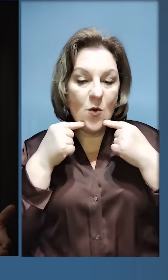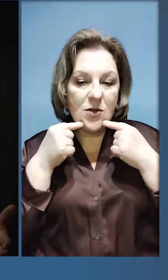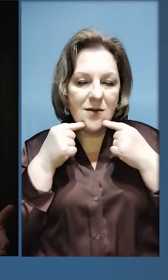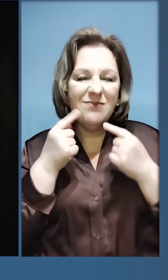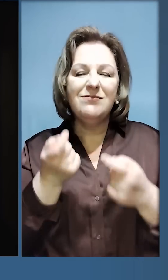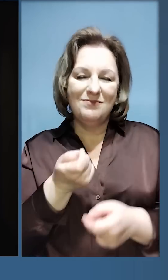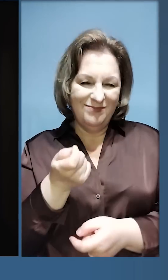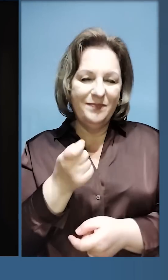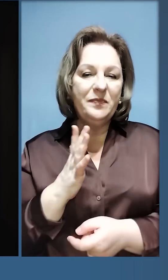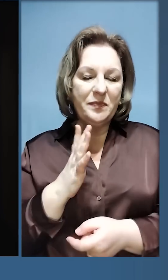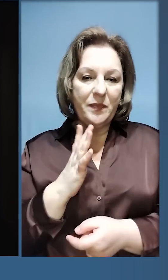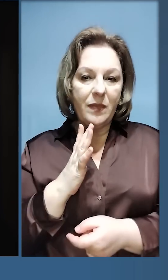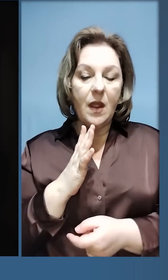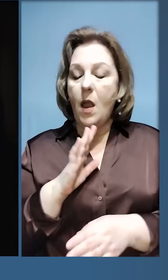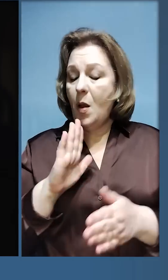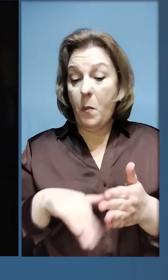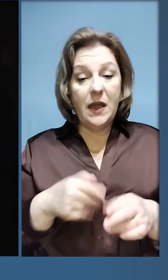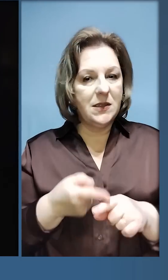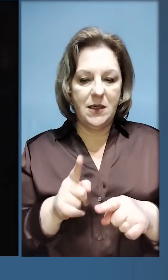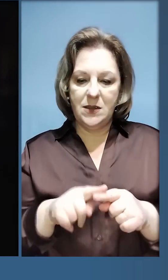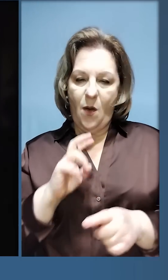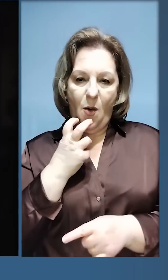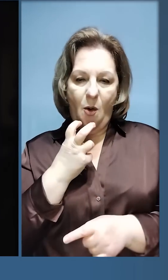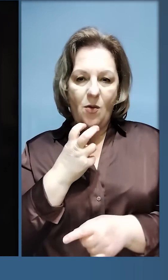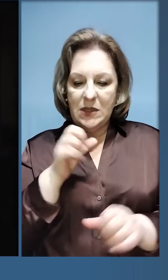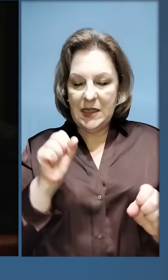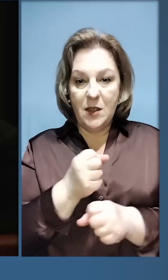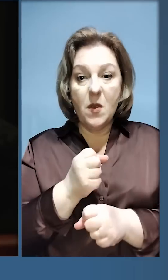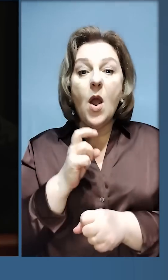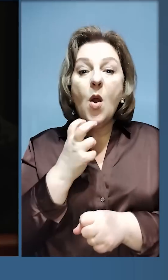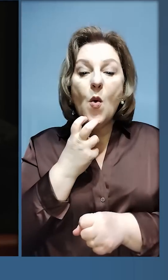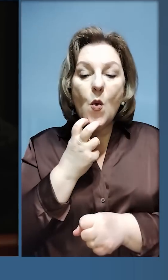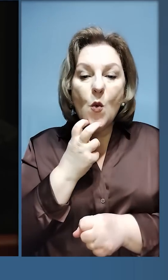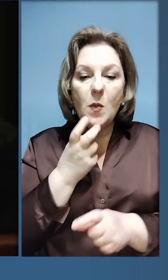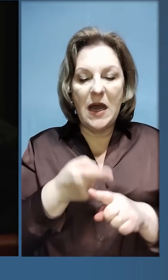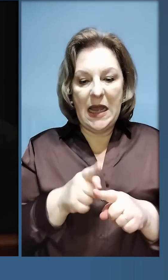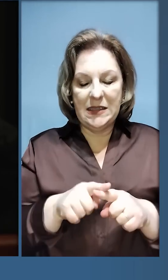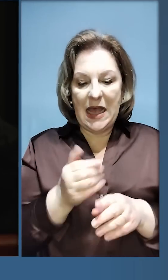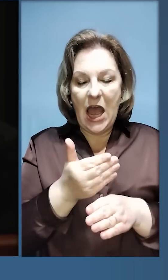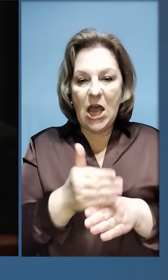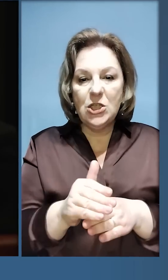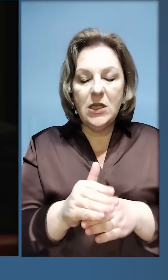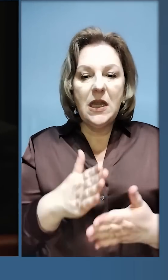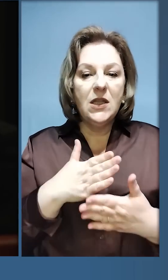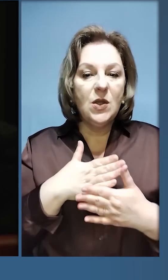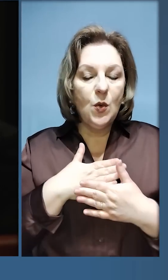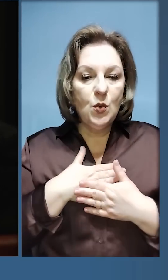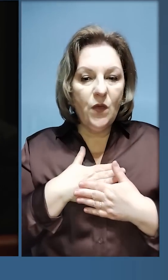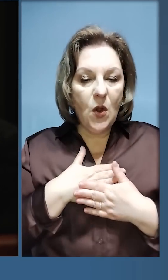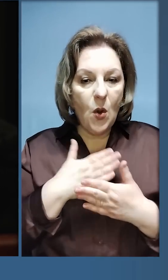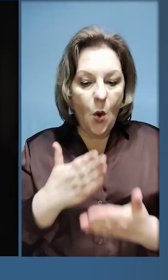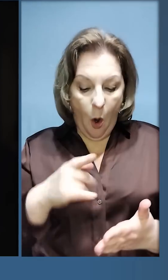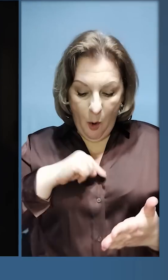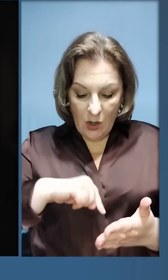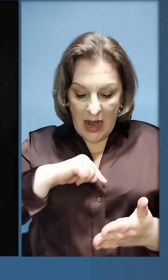посмішка, їх не так багато. Але без цього неможливо. Гумор – це частина